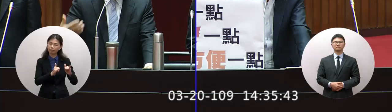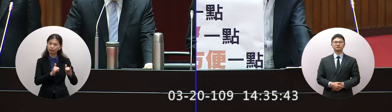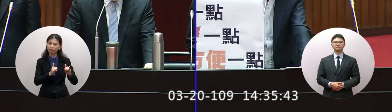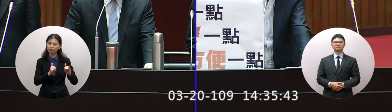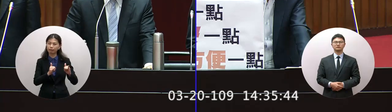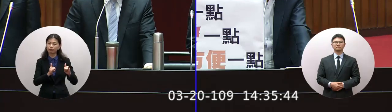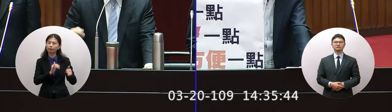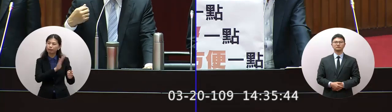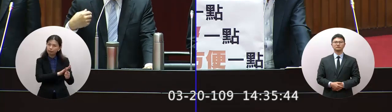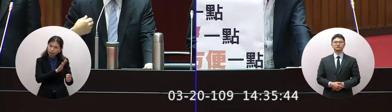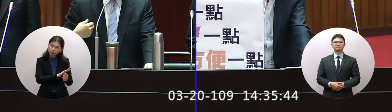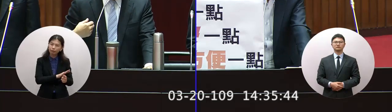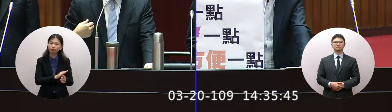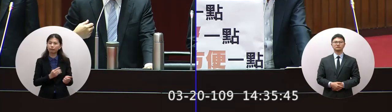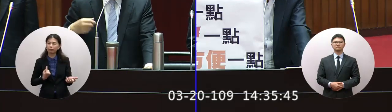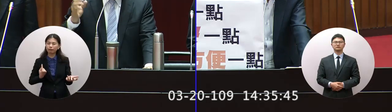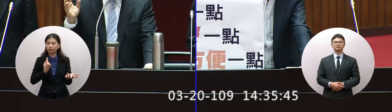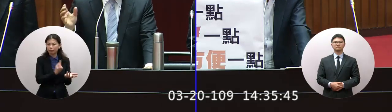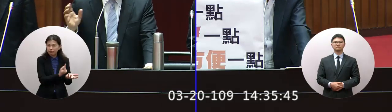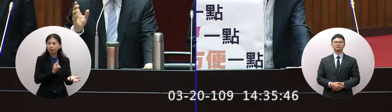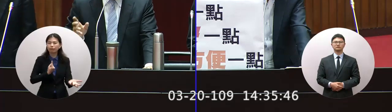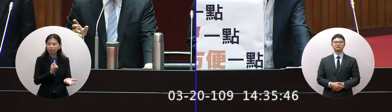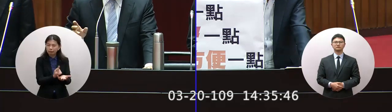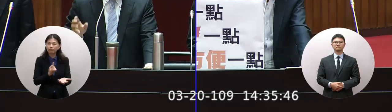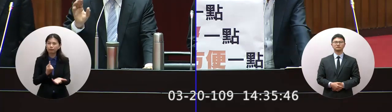作参与的这个做法。